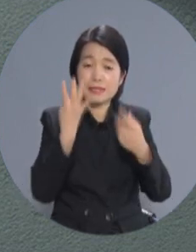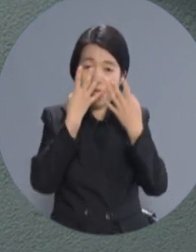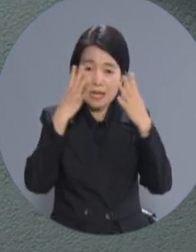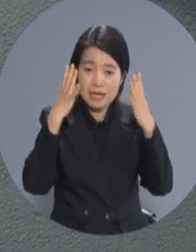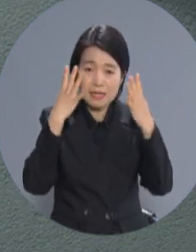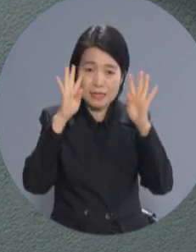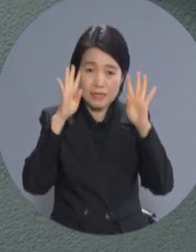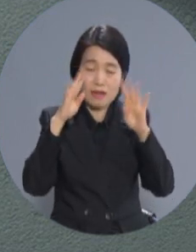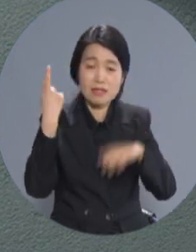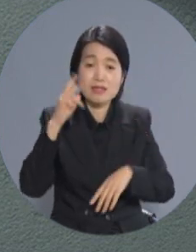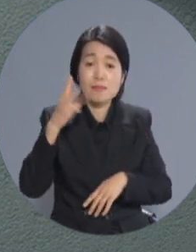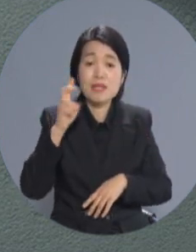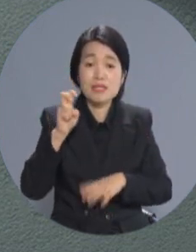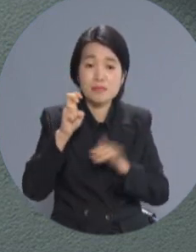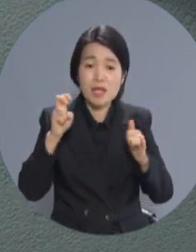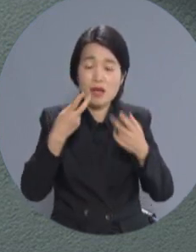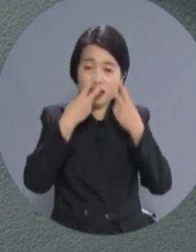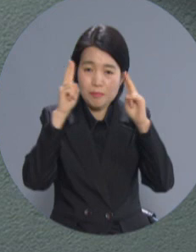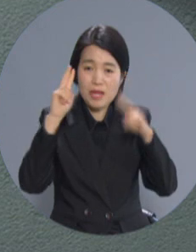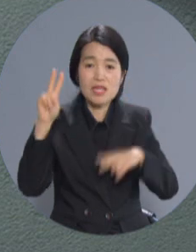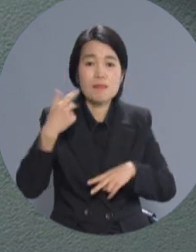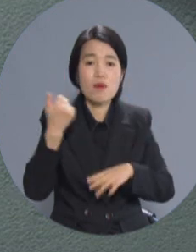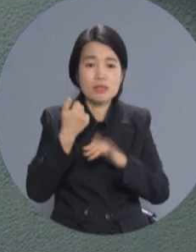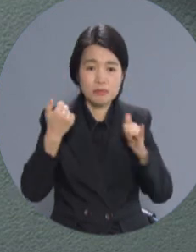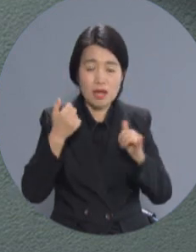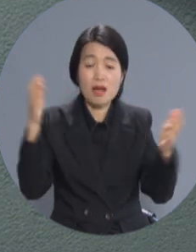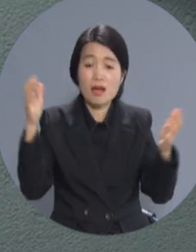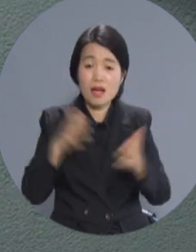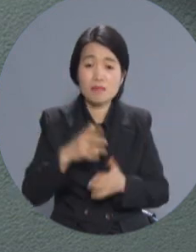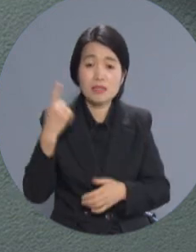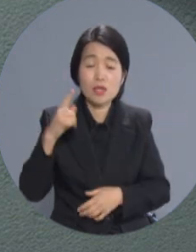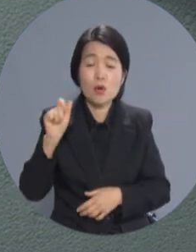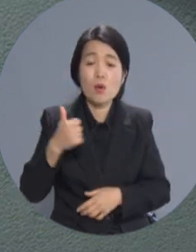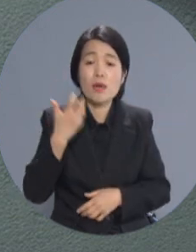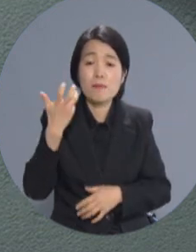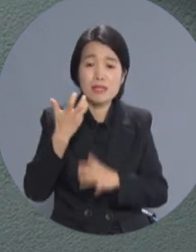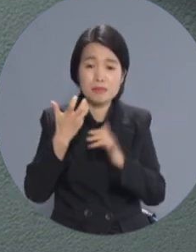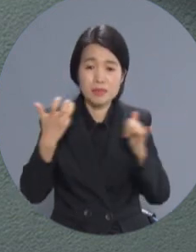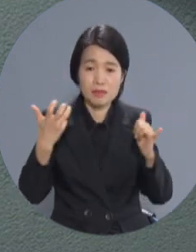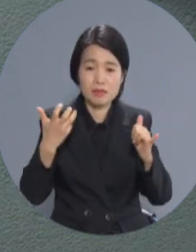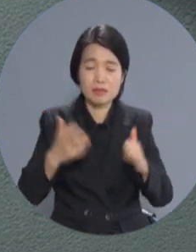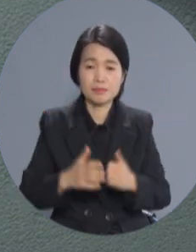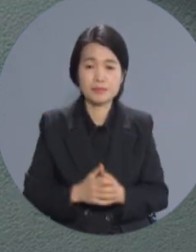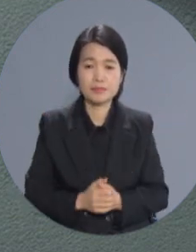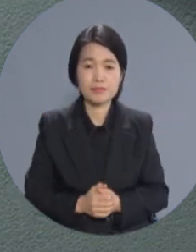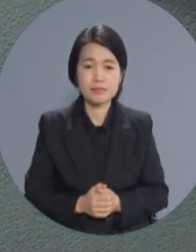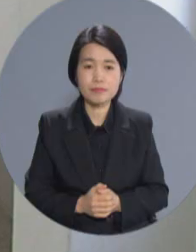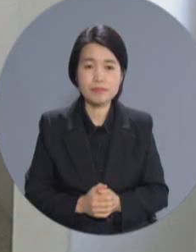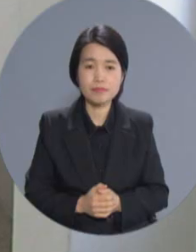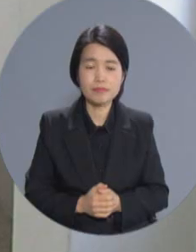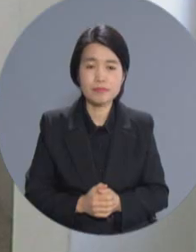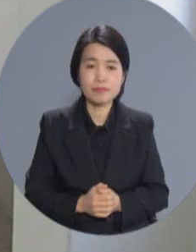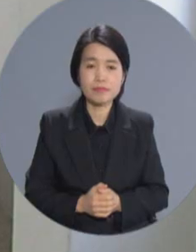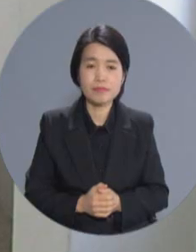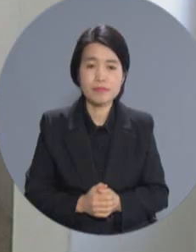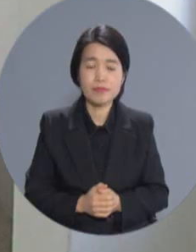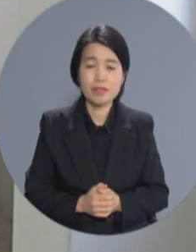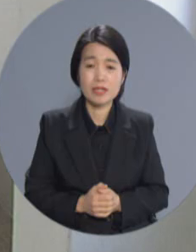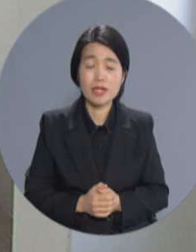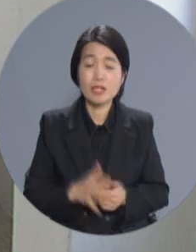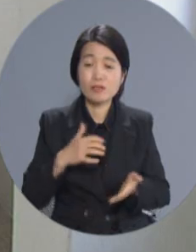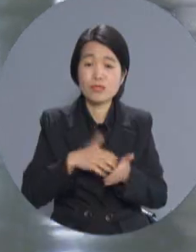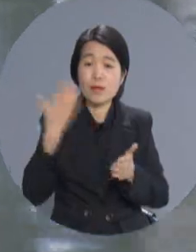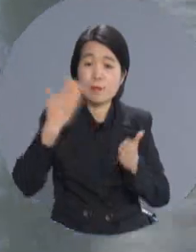대학 1,320여 명, 전문대 250여 명으로 모두 1,580여 명입니다. 아직 정원을